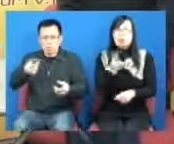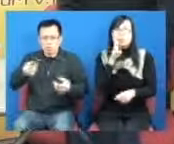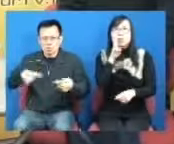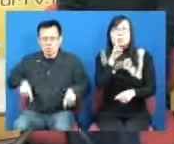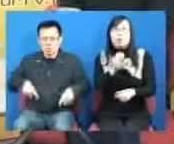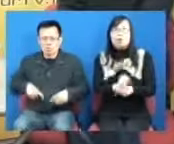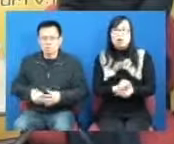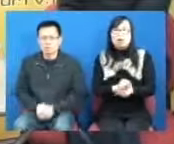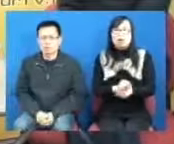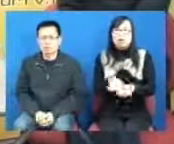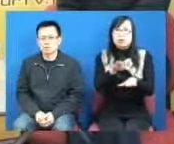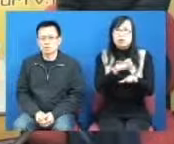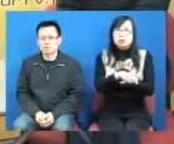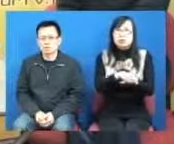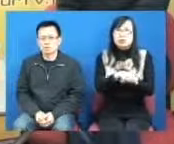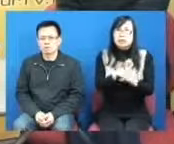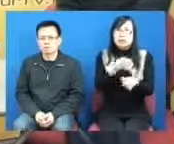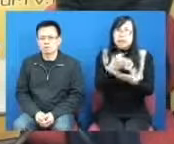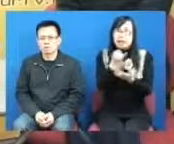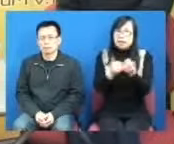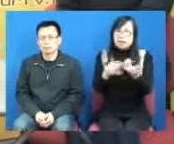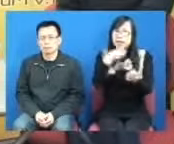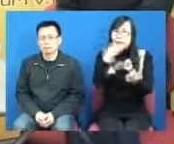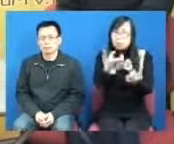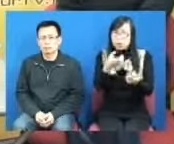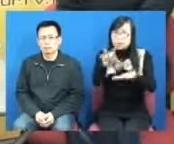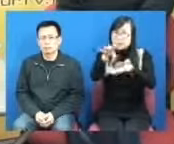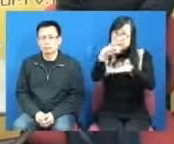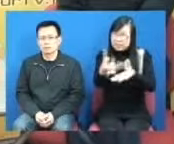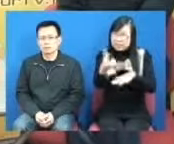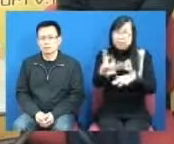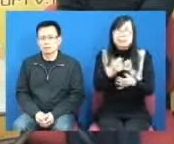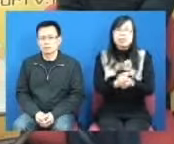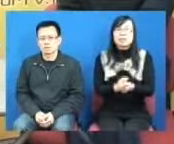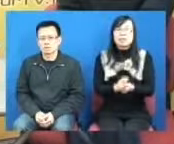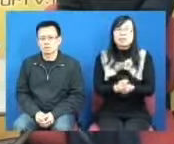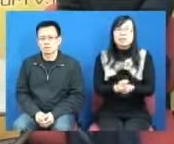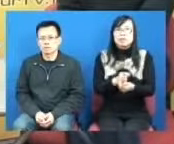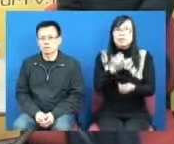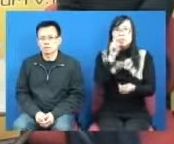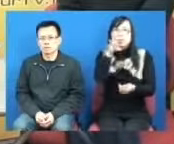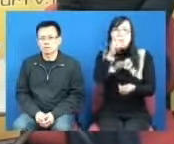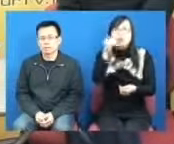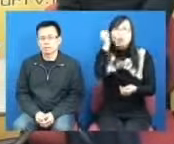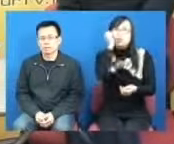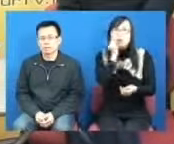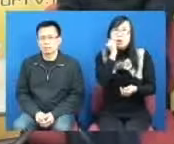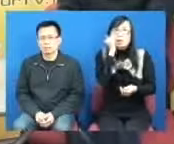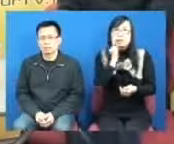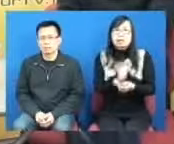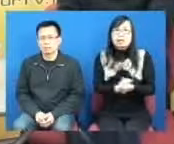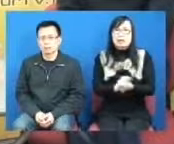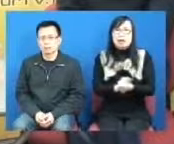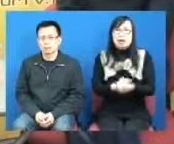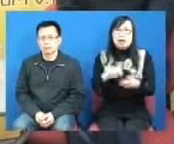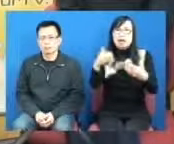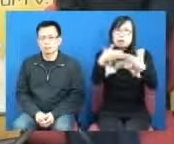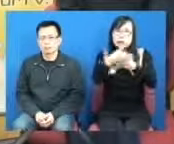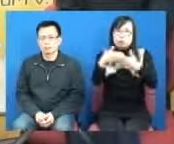只是說三果金或者就算你說長者乘車的優惠